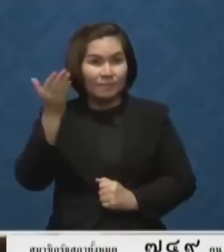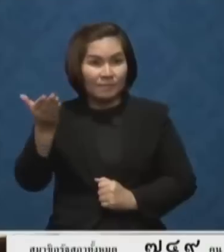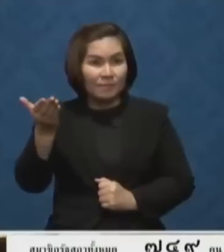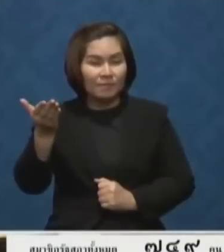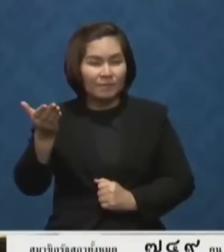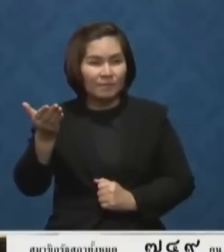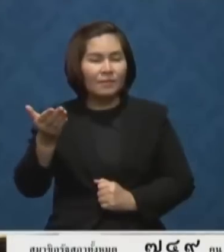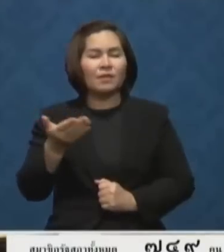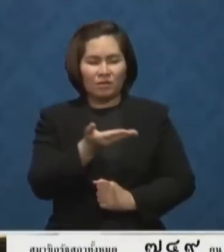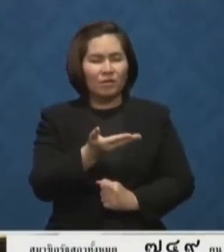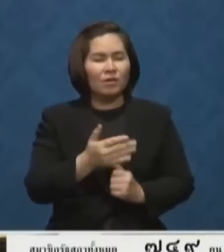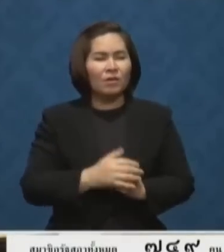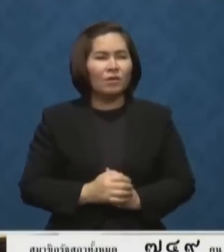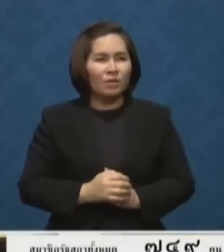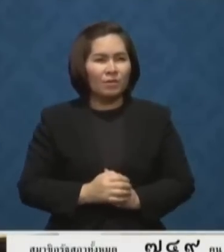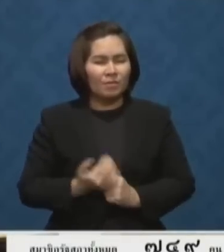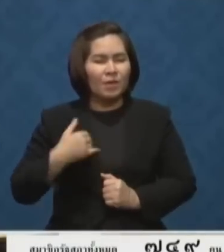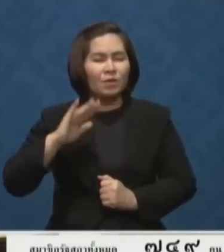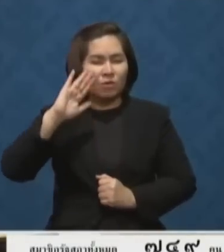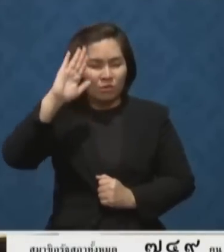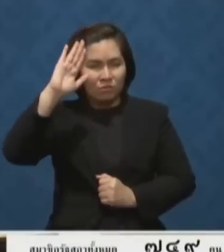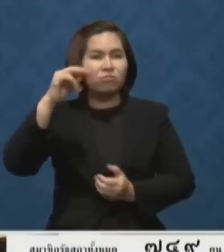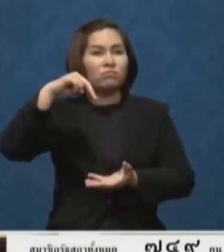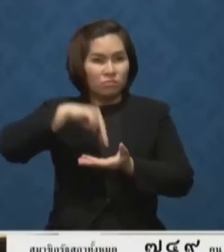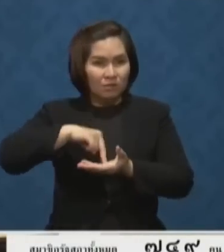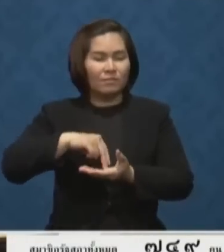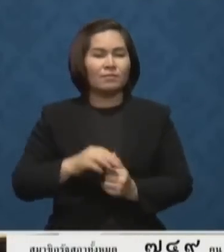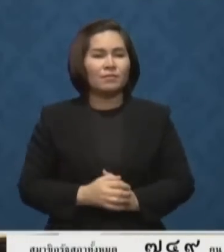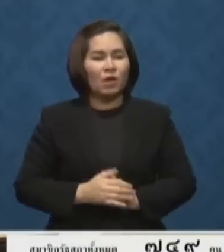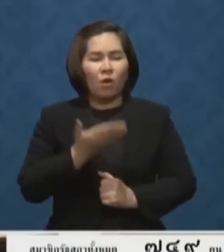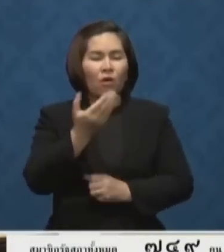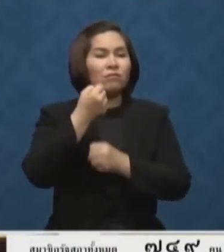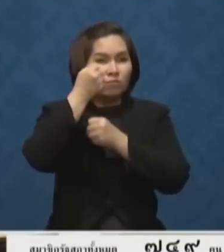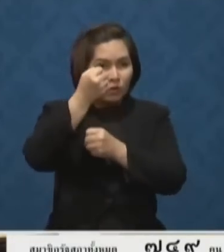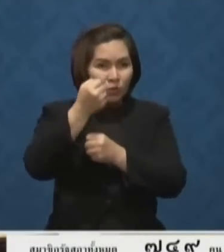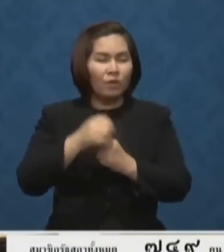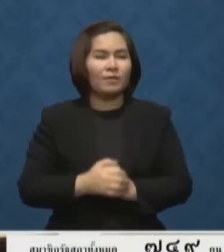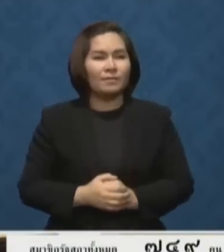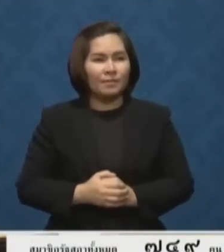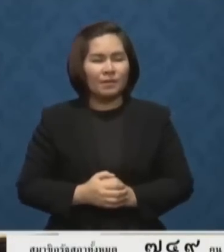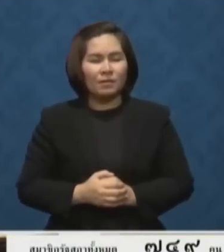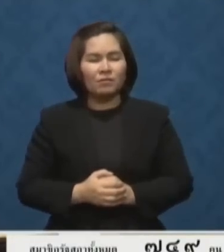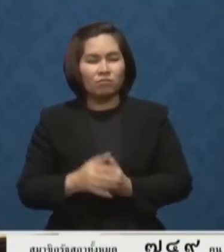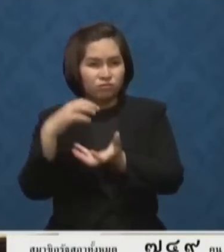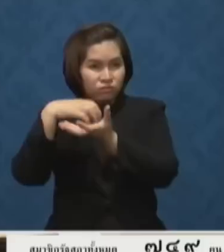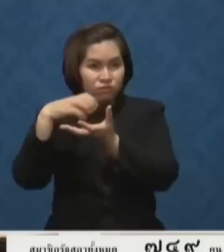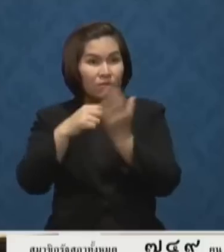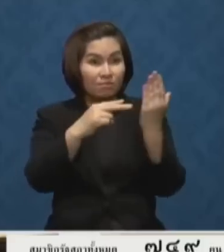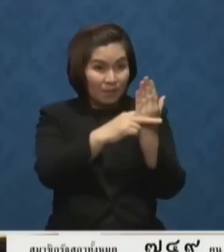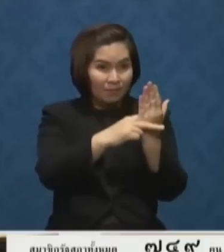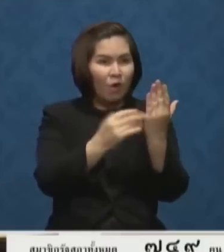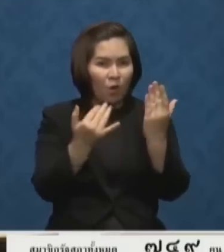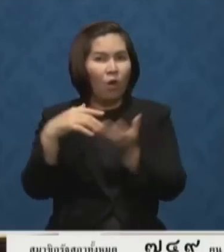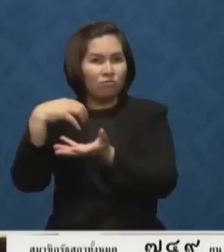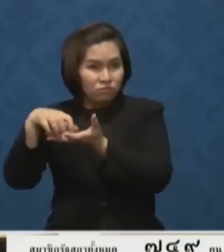ุณลัสิมันยกมอยืนขึ้นแล้วก็ยกมือเป็นการประทวงผมจะให้เขาประทวงหน่อยครับ เดีต